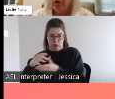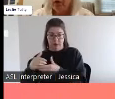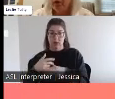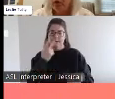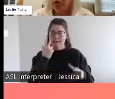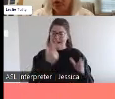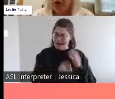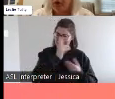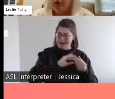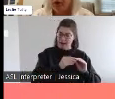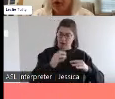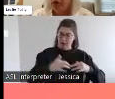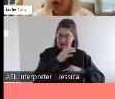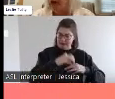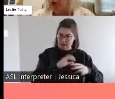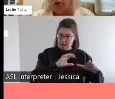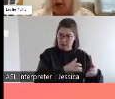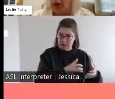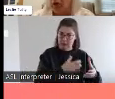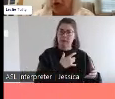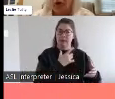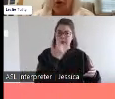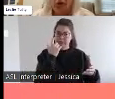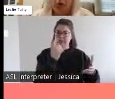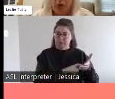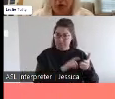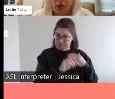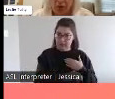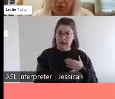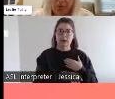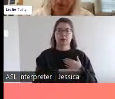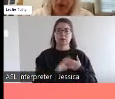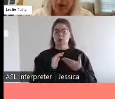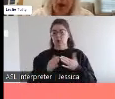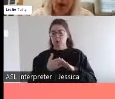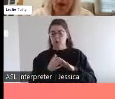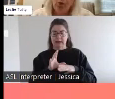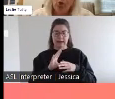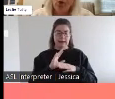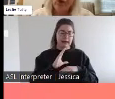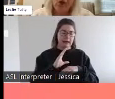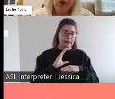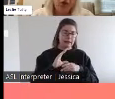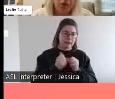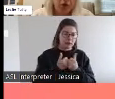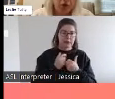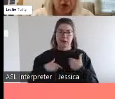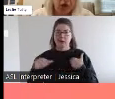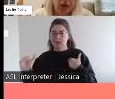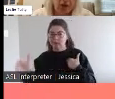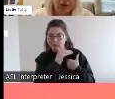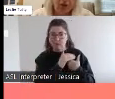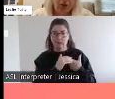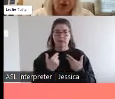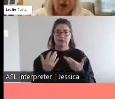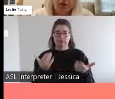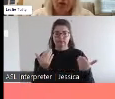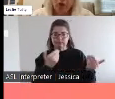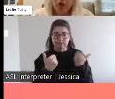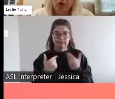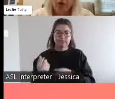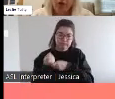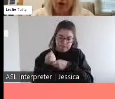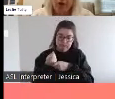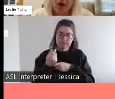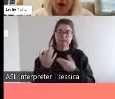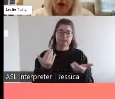pour nous. Et nous l'avons recruté par l'entremise de refuges, maisons d'hébergement et d'autres fournisseurs de services, d'autres intervenants. C'était